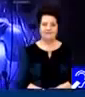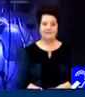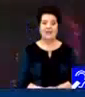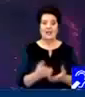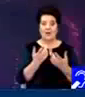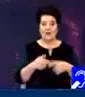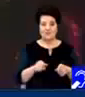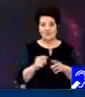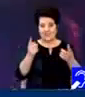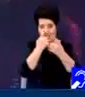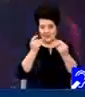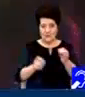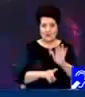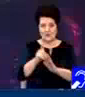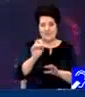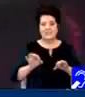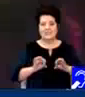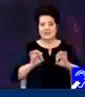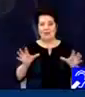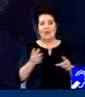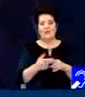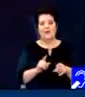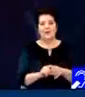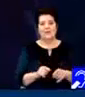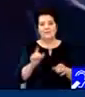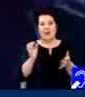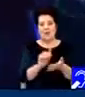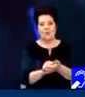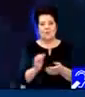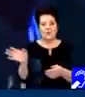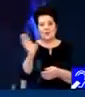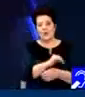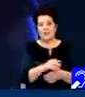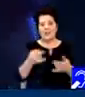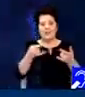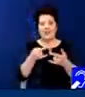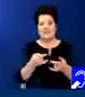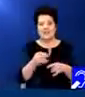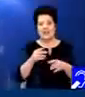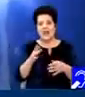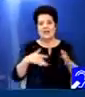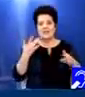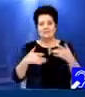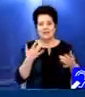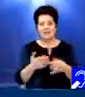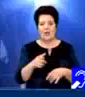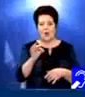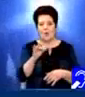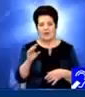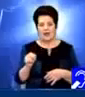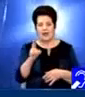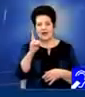Cu acest anunț a dat gongul ceremoniei inaugurale. Un circ plutitor a ocupat apele canalului Canaregio într-un spectacol inspirat de opera lui